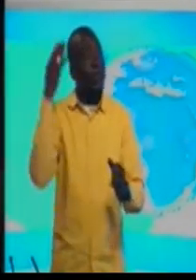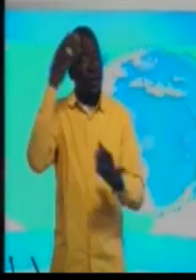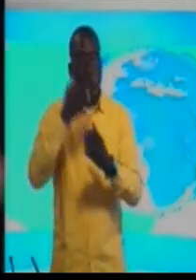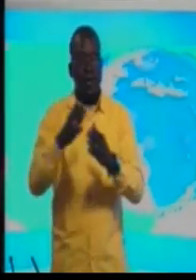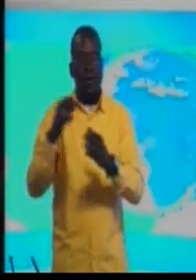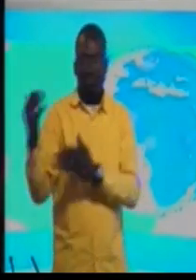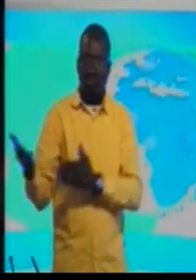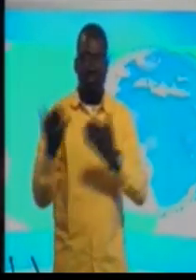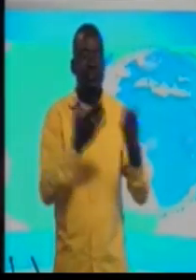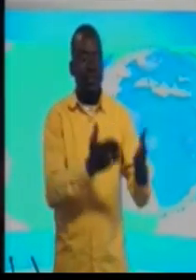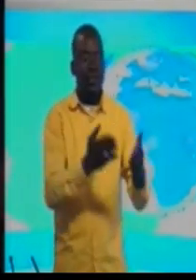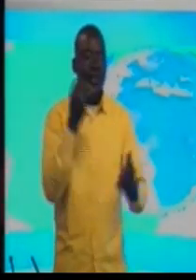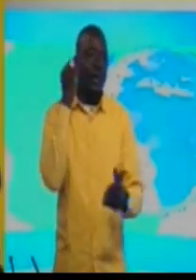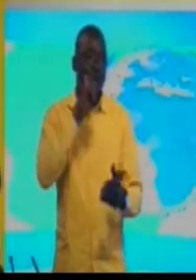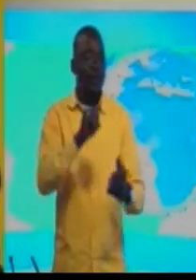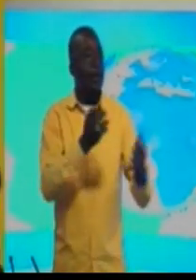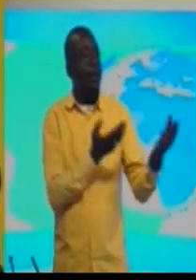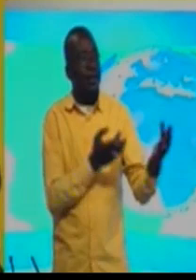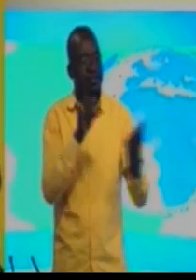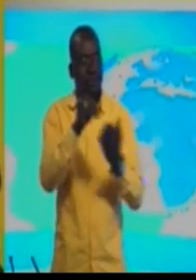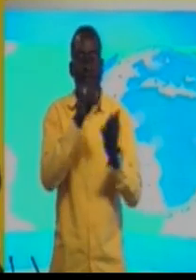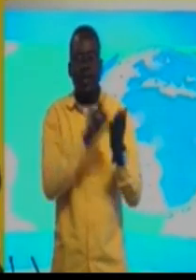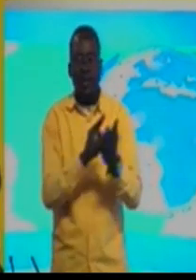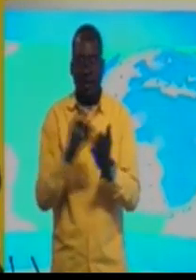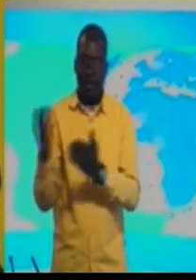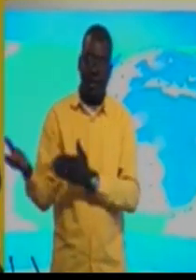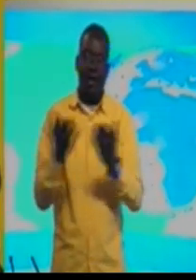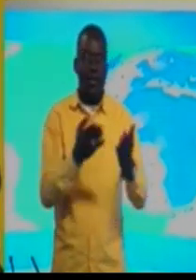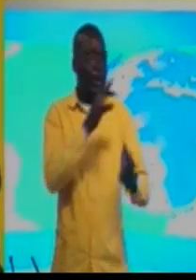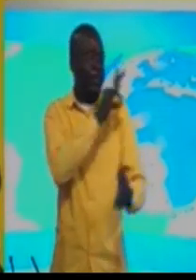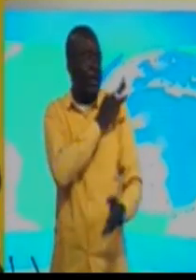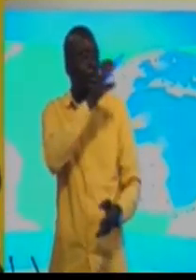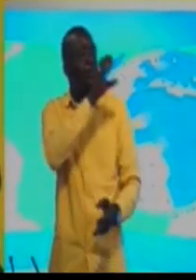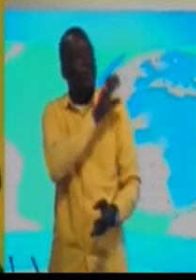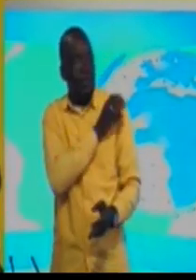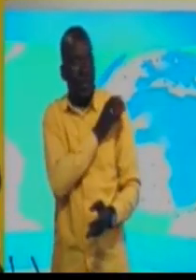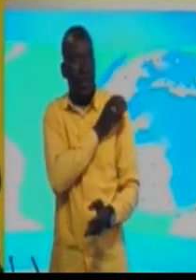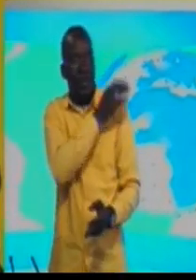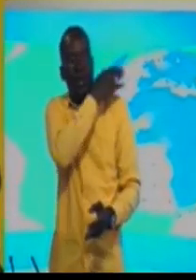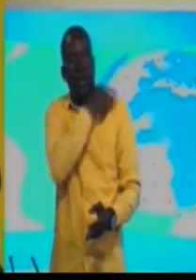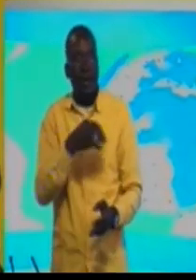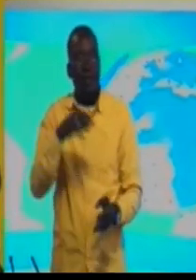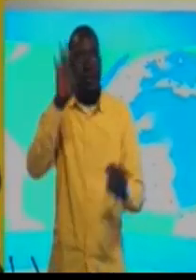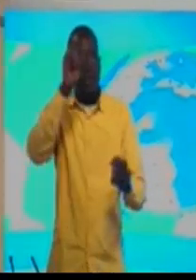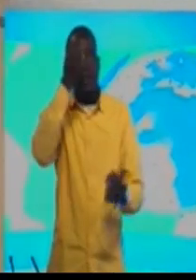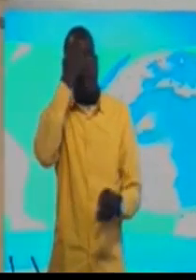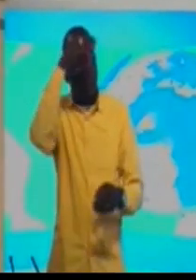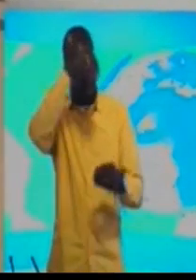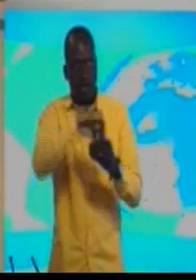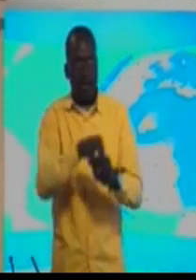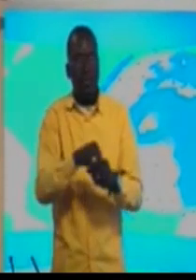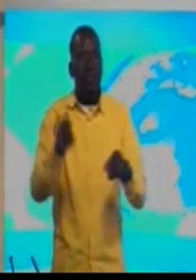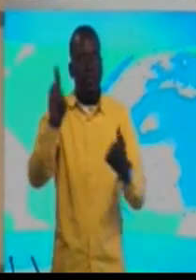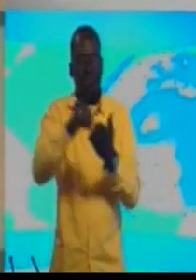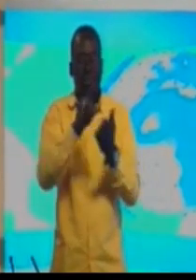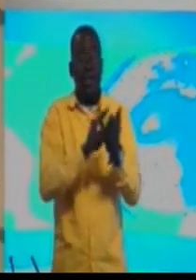judiciaire emportée, elle n'attend plus qu'un décret d'extradition de François Compaoré et subsidiairement l'avis du Conseil d'État si le décret fait